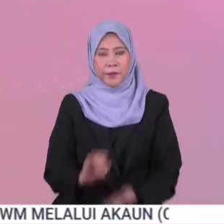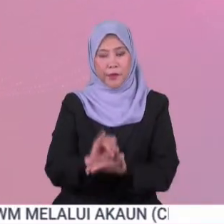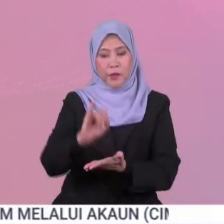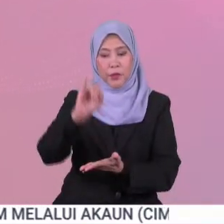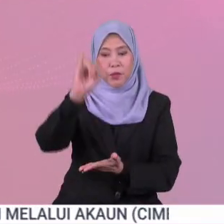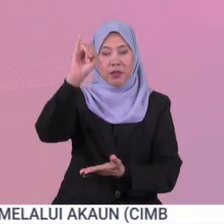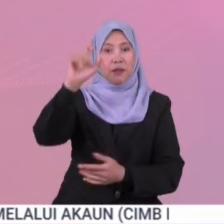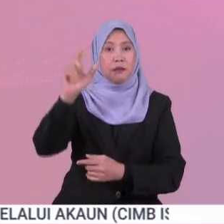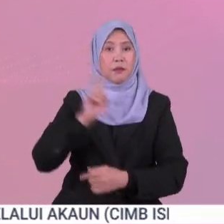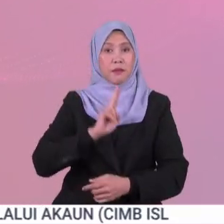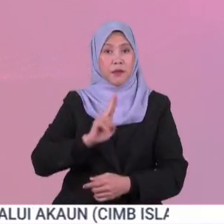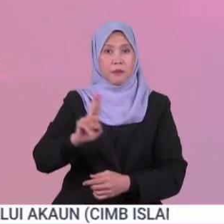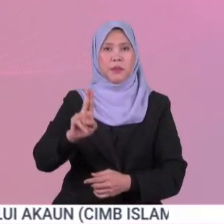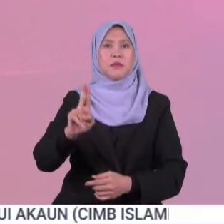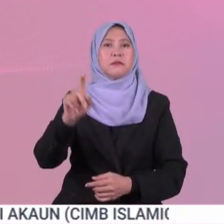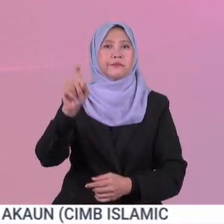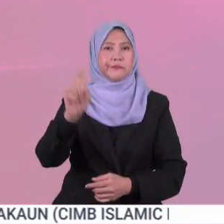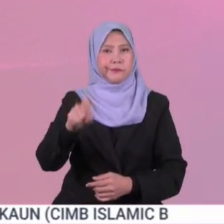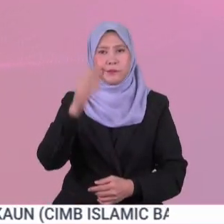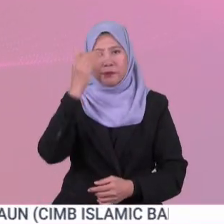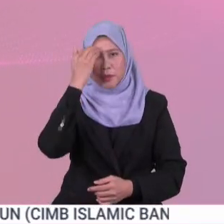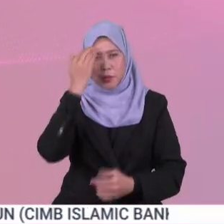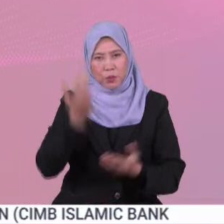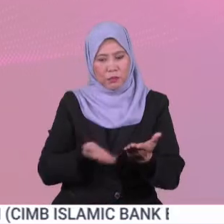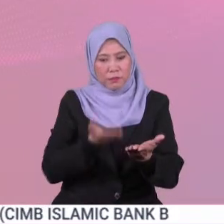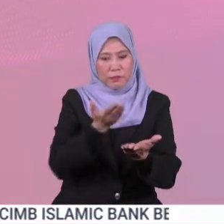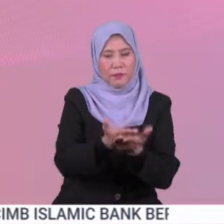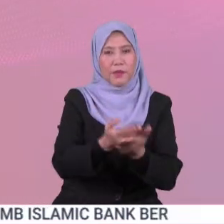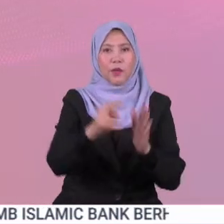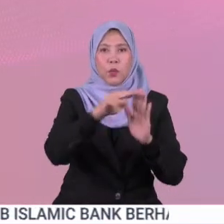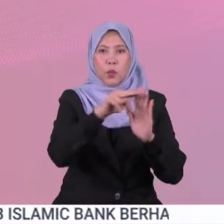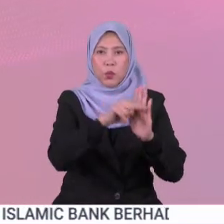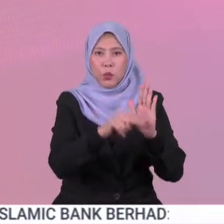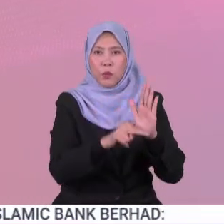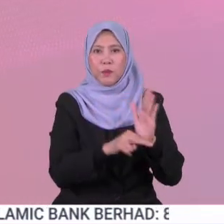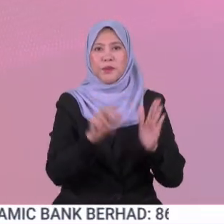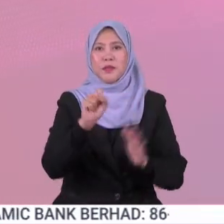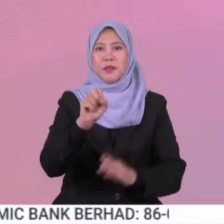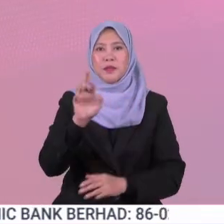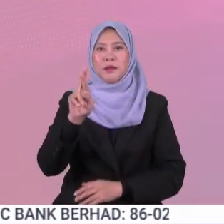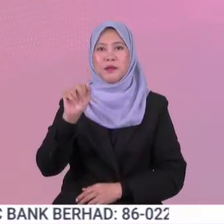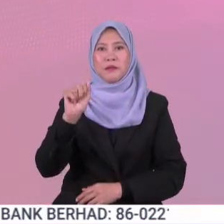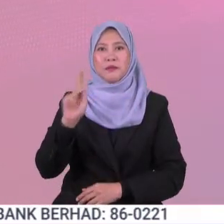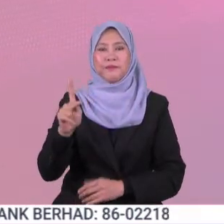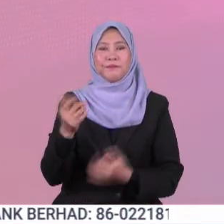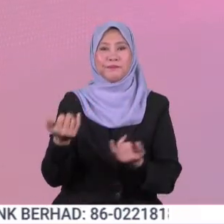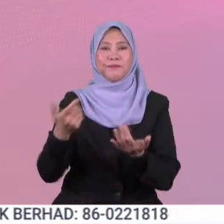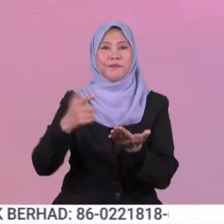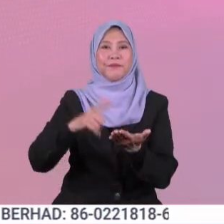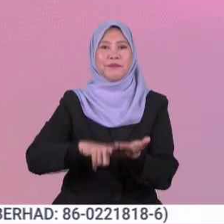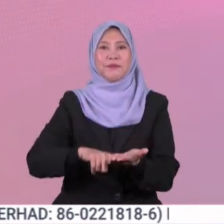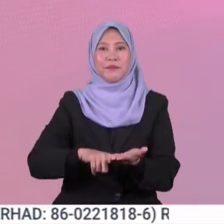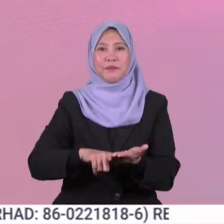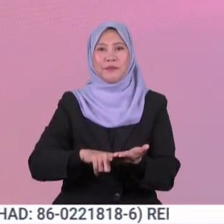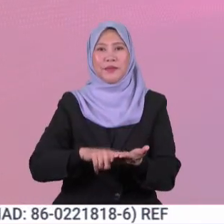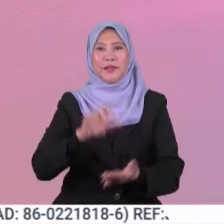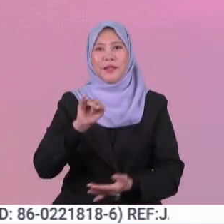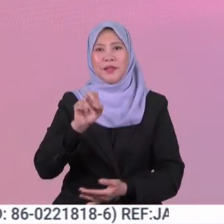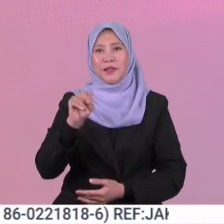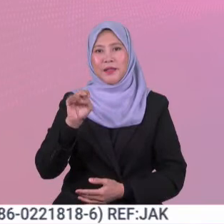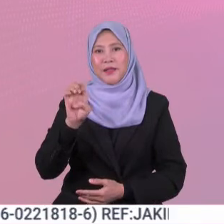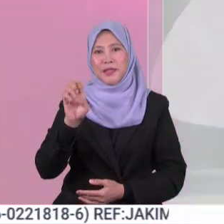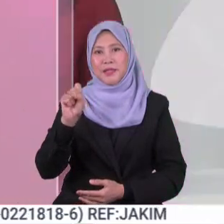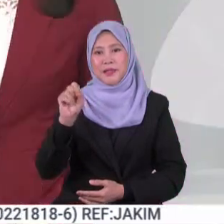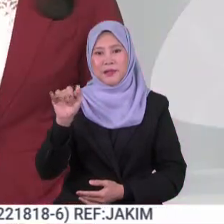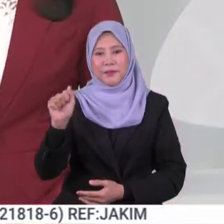Institusi agama perlu peka dan berkhidmat beri pandangan penjelasan hukum syarak antara laporan semasa dari negeri di bawah bayu. Langsung bersama Anisia